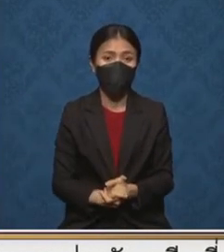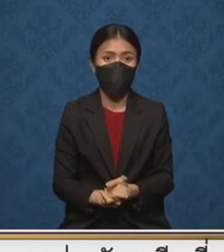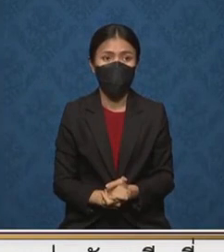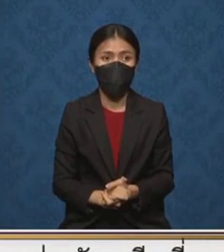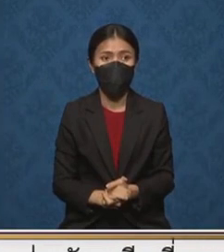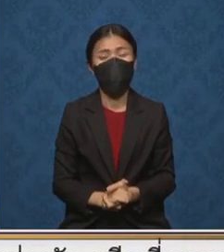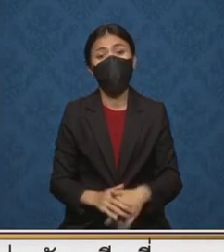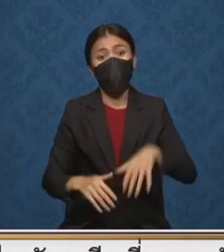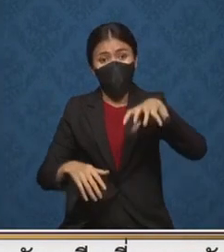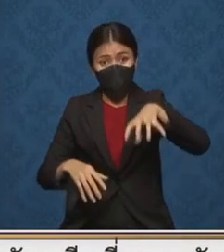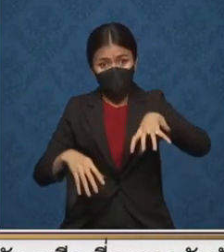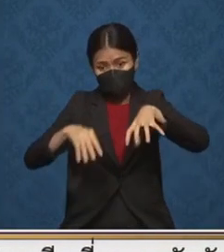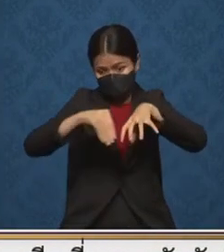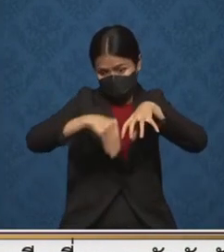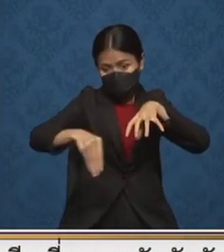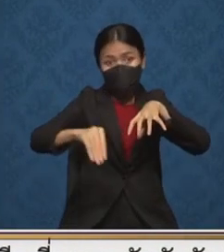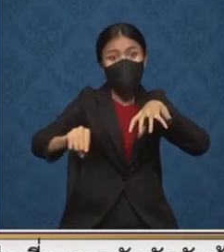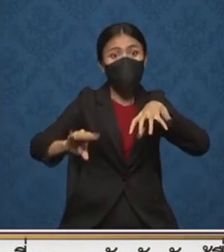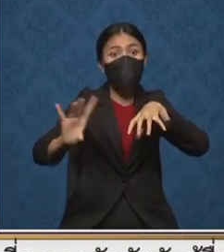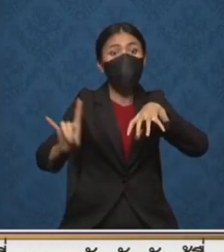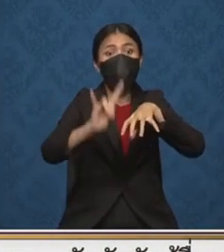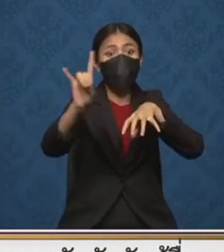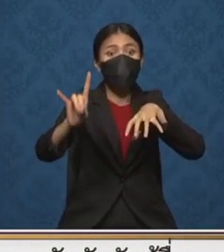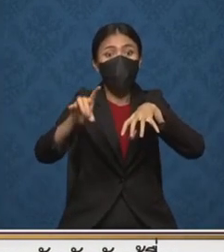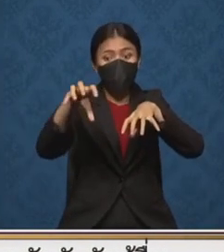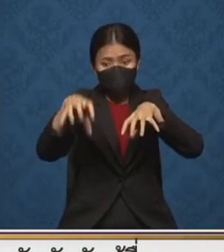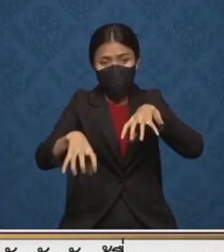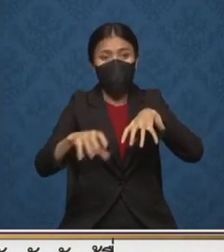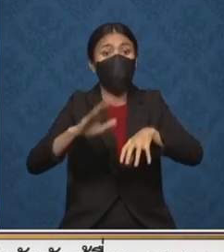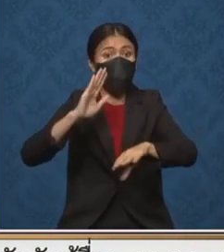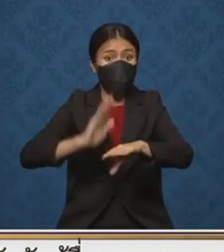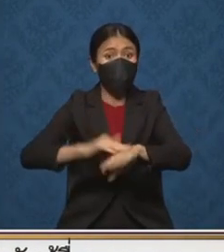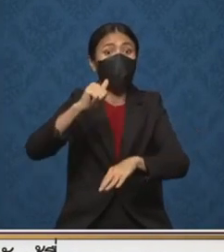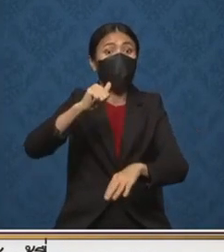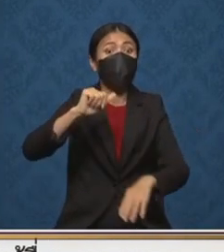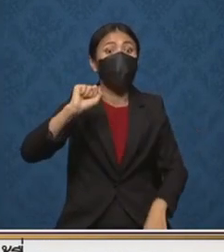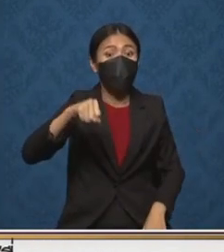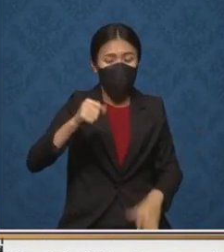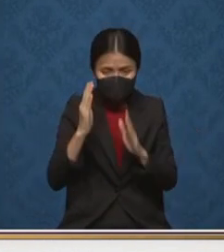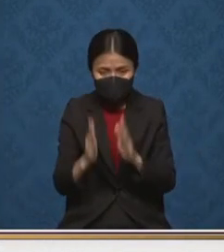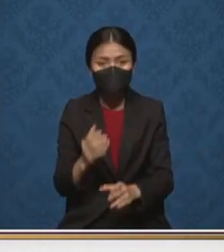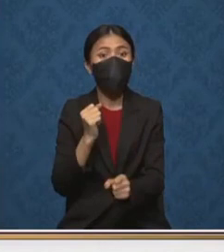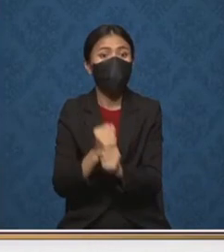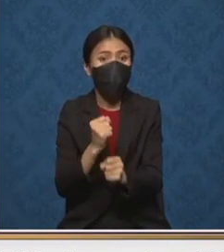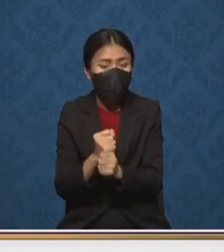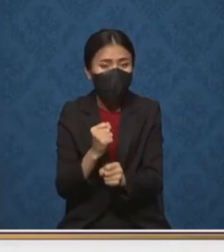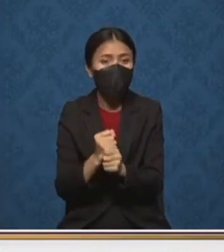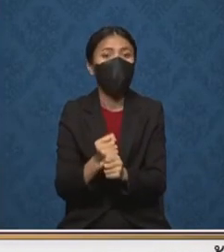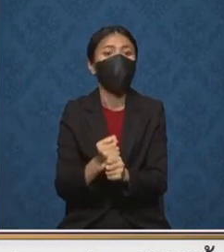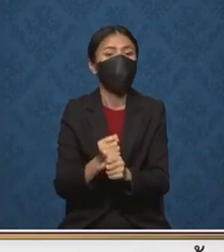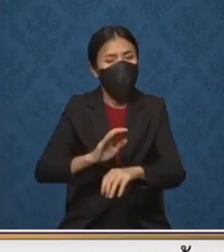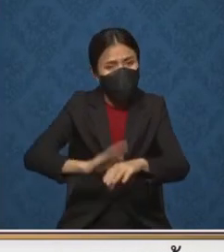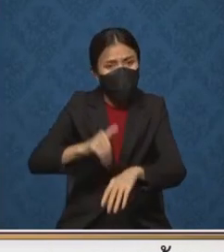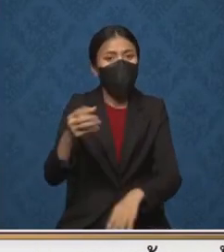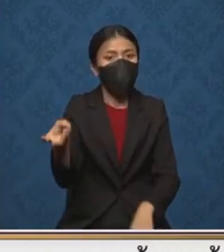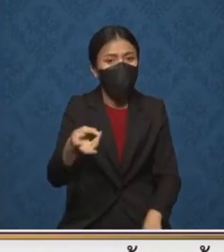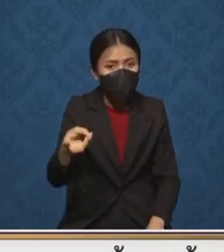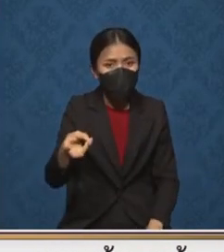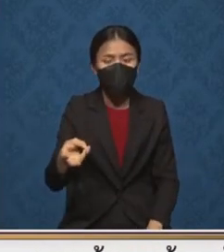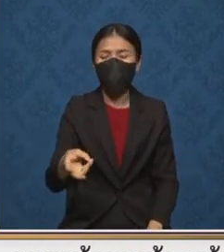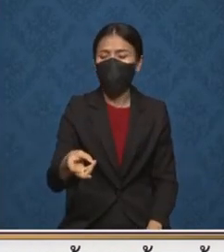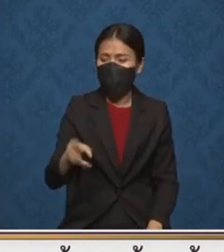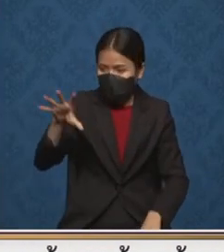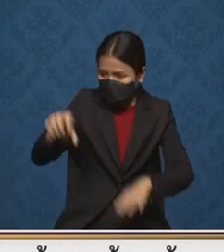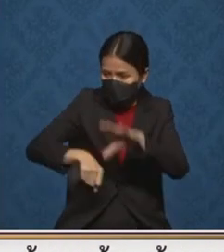มีความชำนาญกันมีไม่มากก็ให้ผู้กิจอาสาที่ดูแลได้ขนาดเพียง